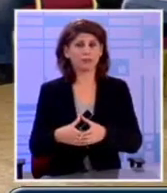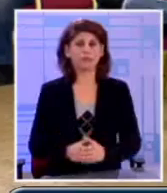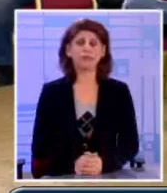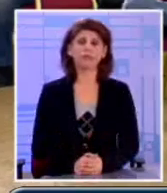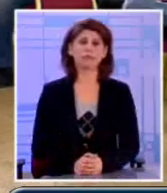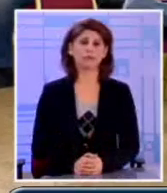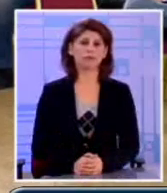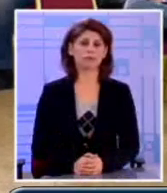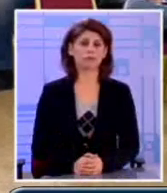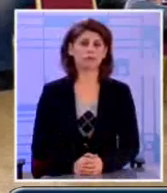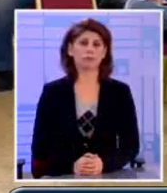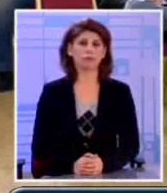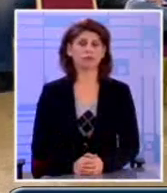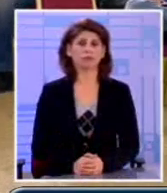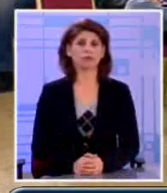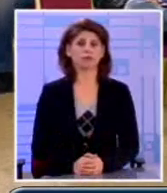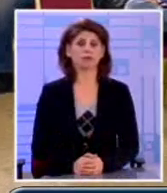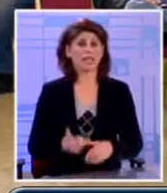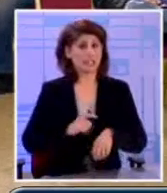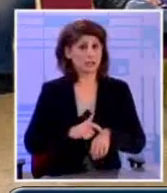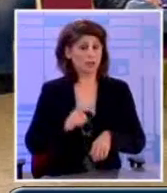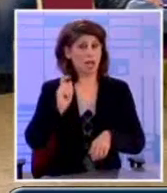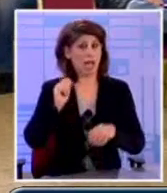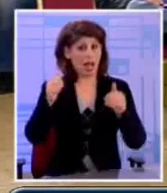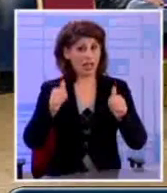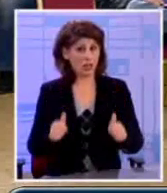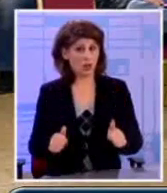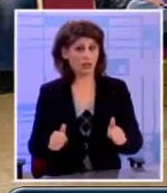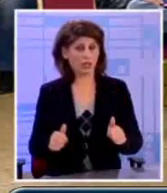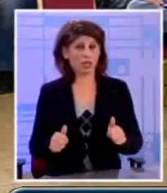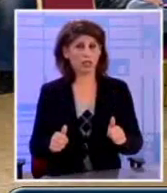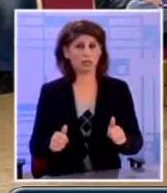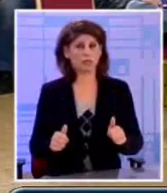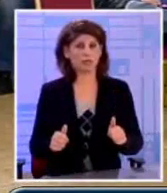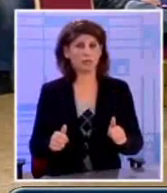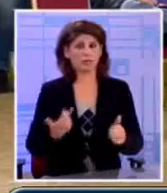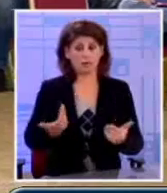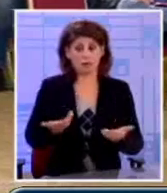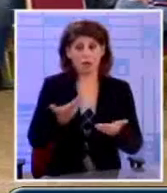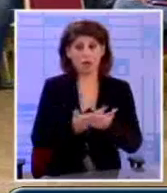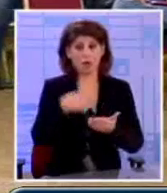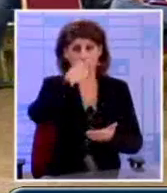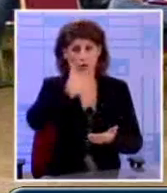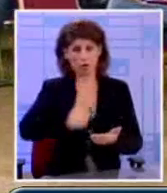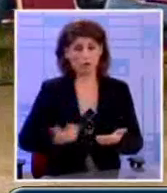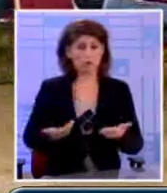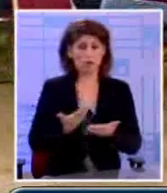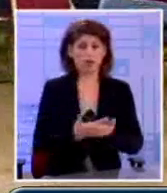οποίες, άμα τη ανακοινώσει του ότι θα προτινόμουν για τη θέση